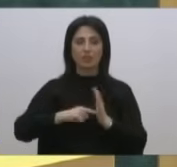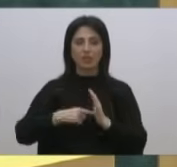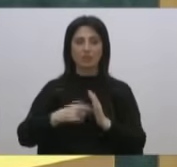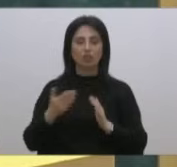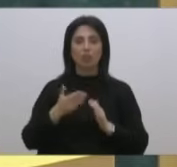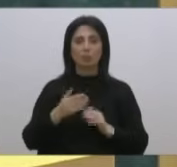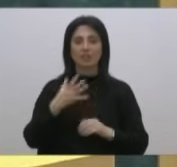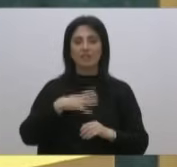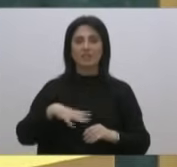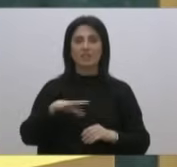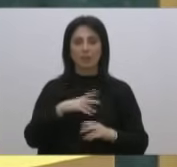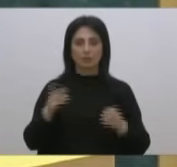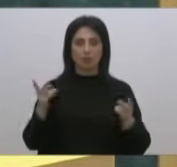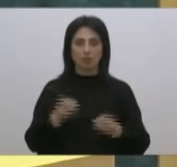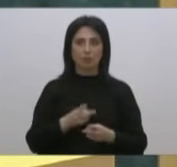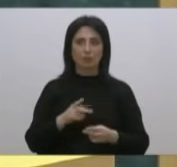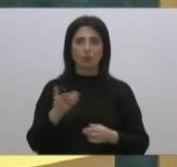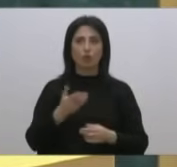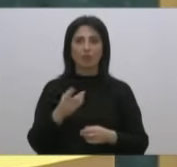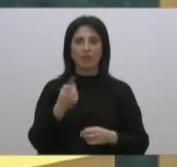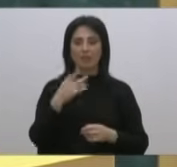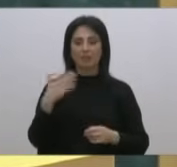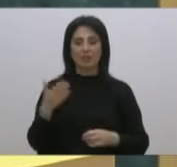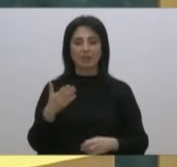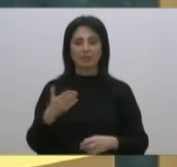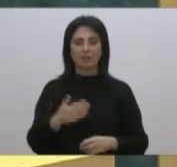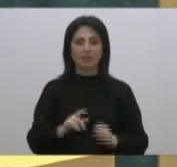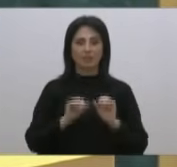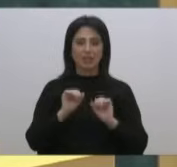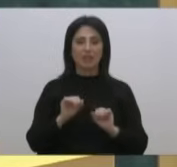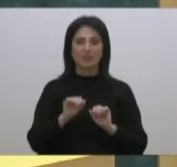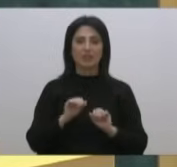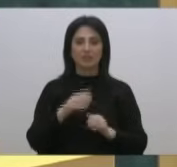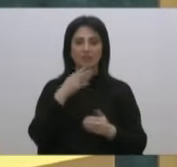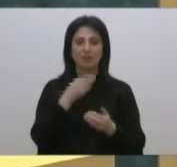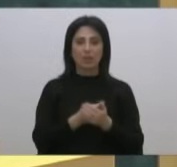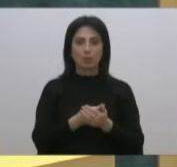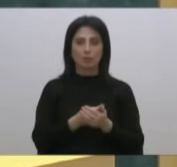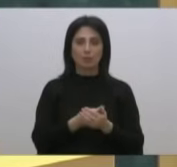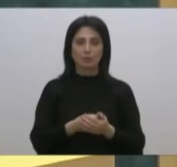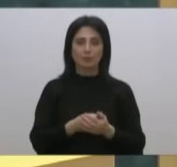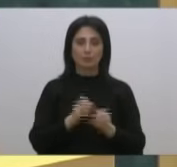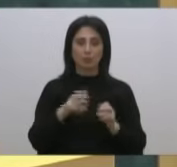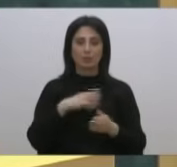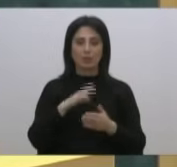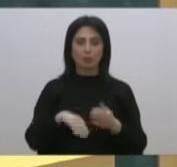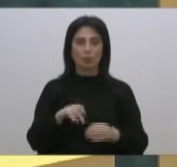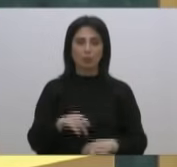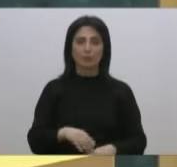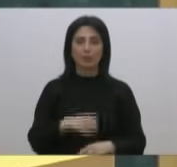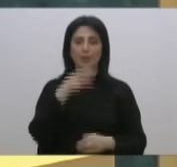certili, romelis Sakartvelos shirdeba, romertis mkhriv, daitsvas, sakutari